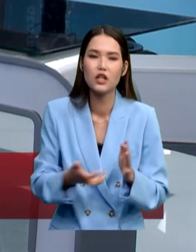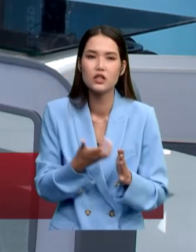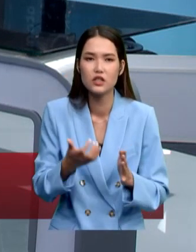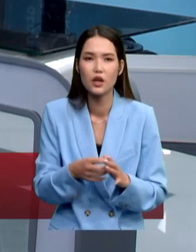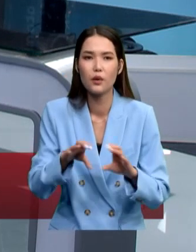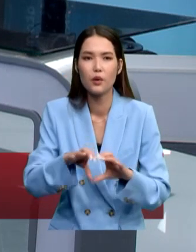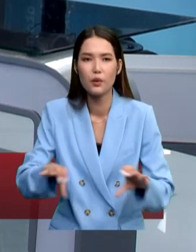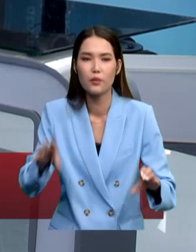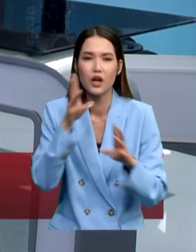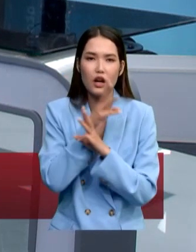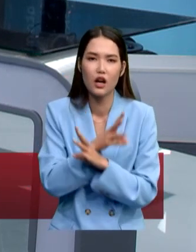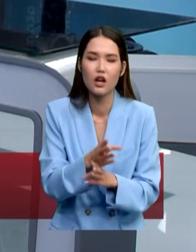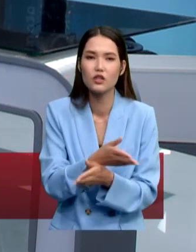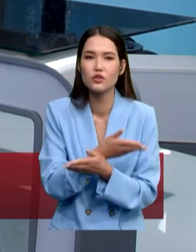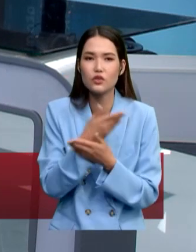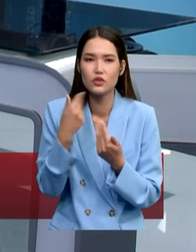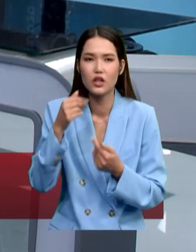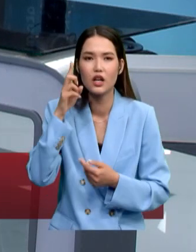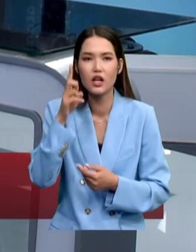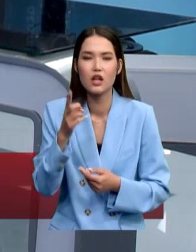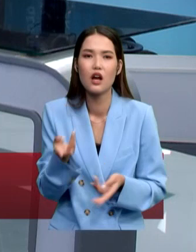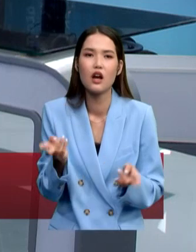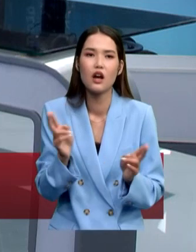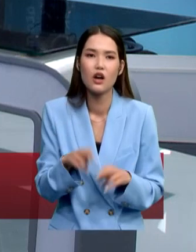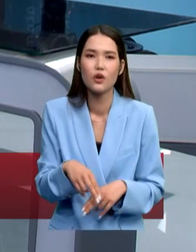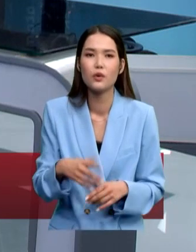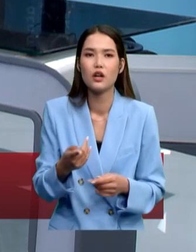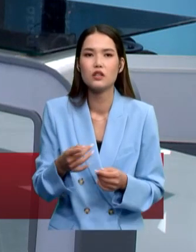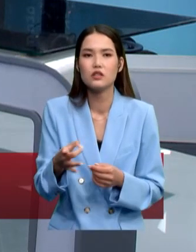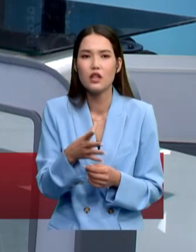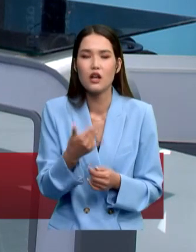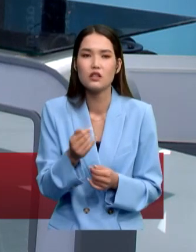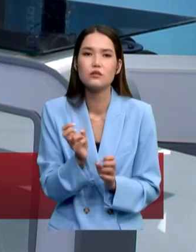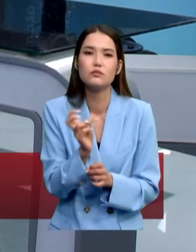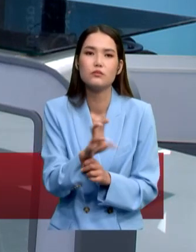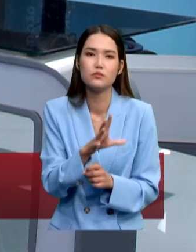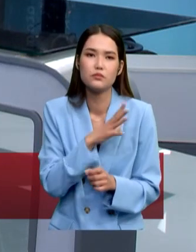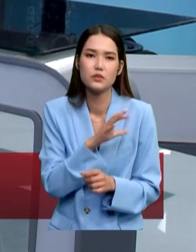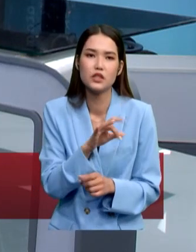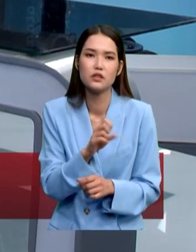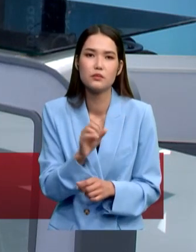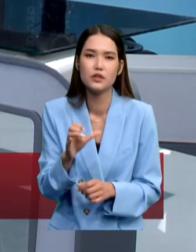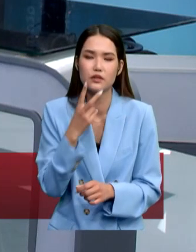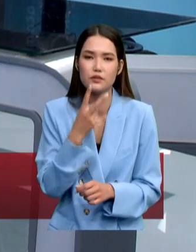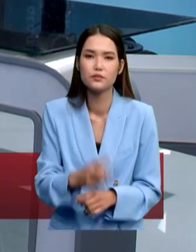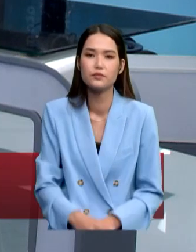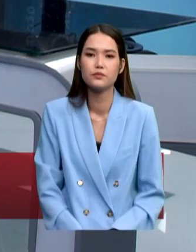тартуға қаражат та қарастырылмаған. Елеусіз қалған елді мекенге аймақтағы тілшіміз Есенбек Санатұлы барып